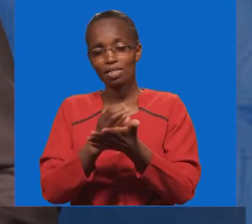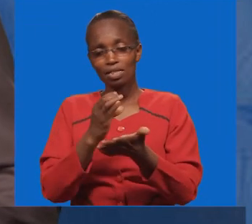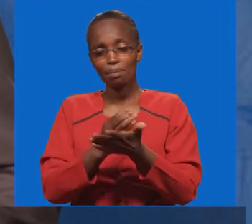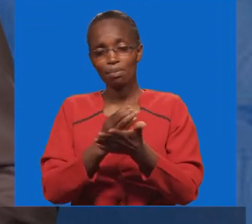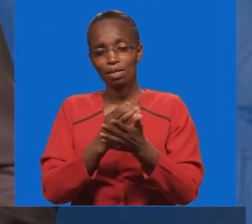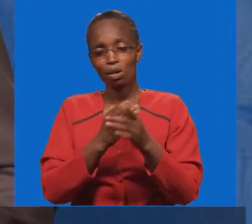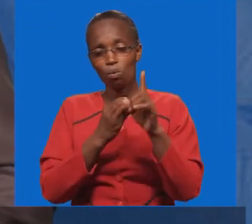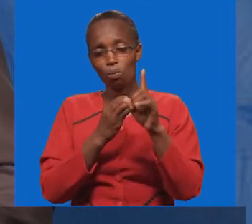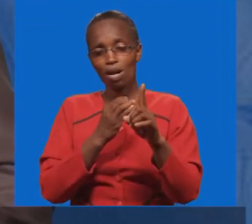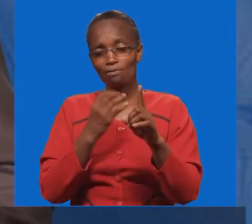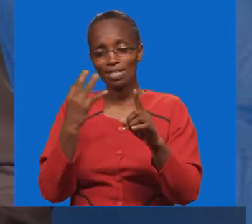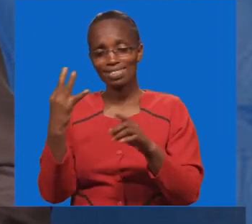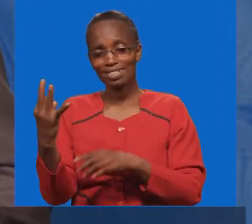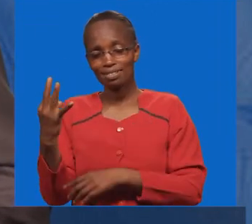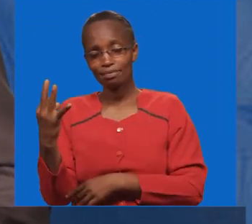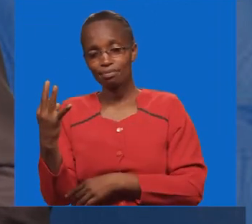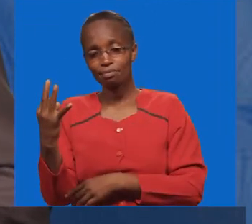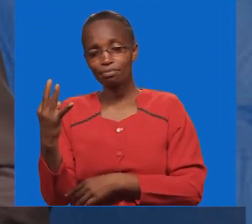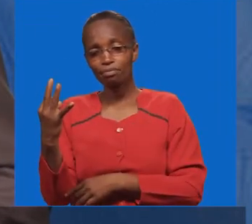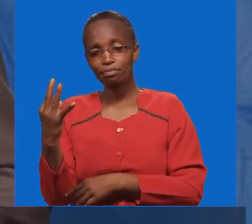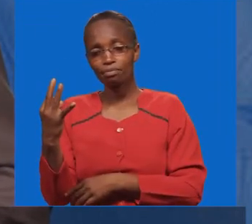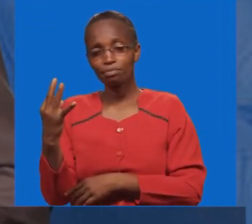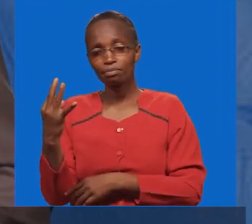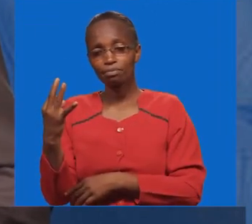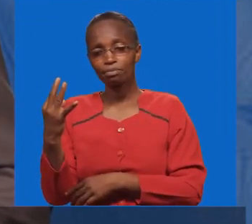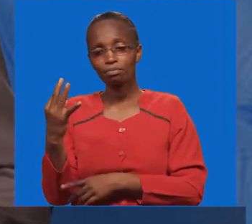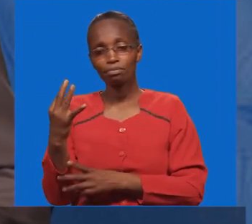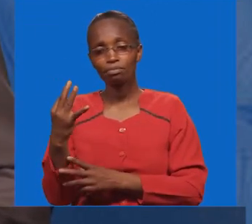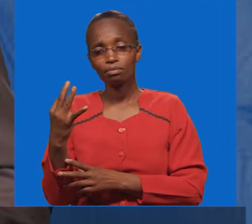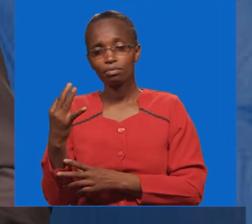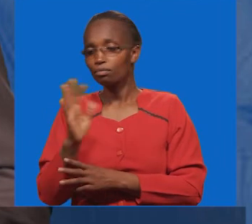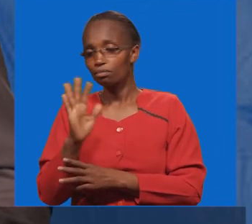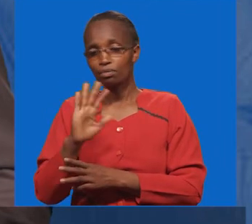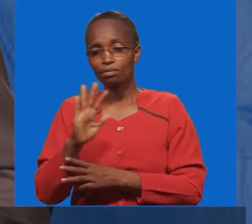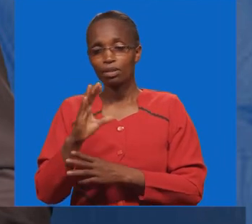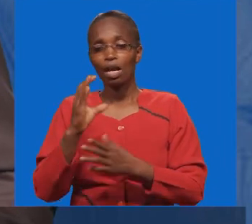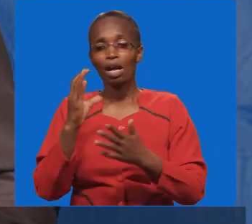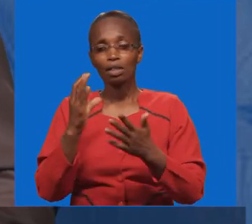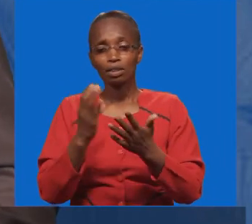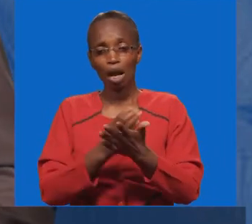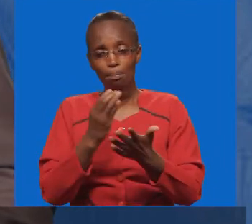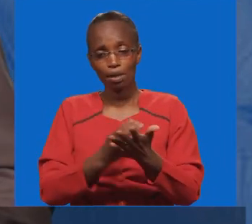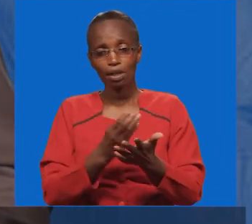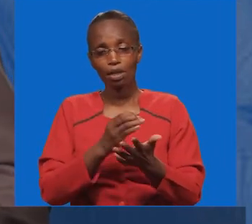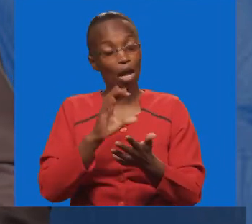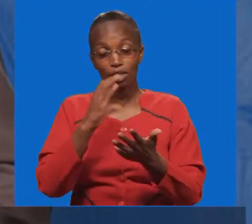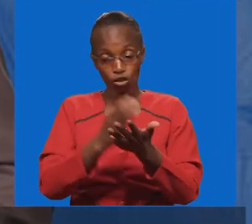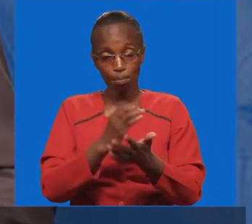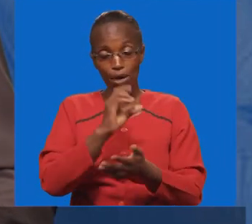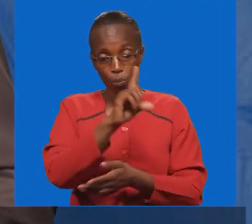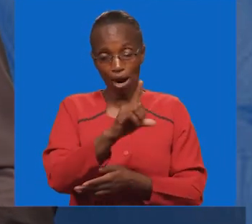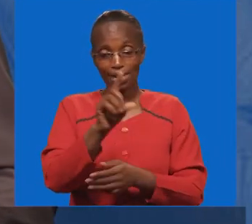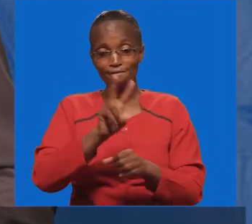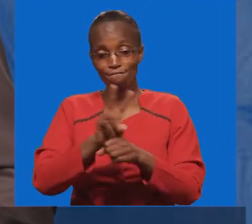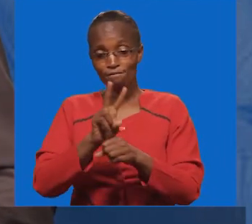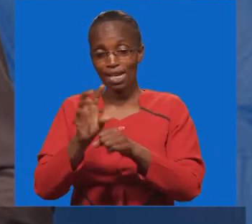kwanza sura ya 13 inasema nini? Tunapoangalia pale katika Wakorintho wa kwanza sura